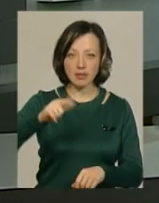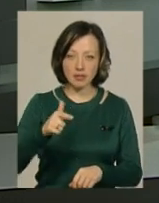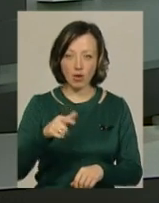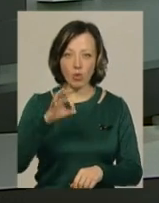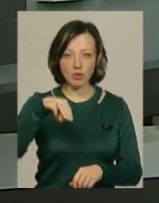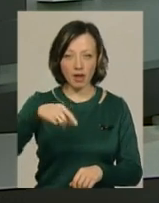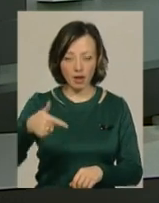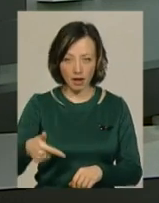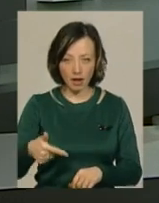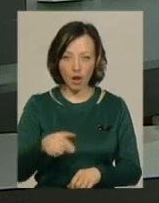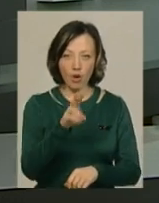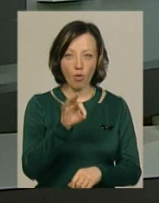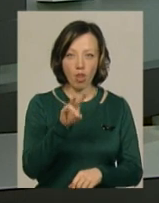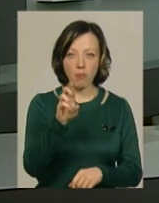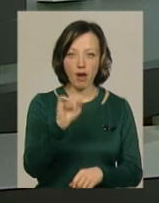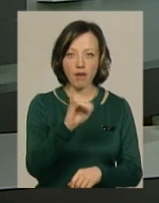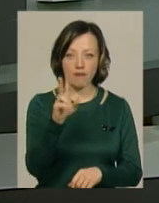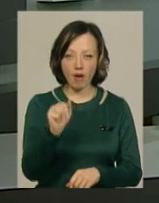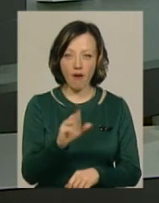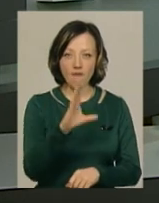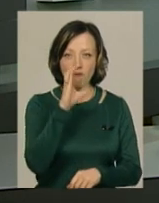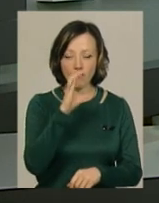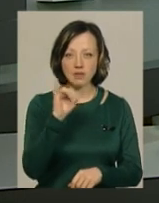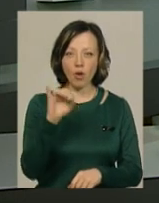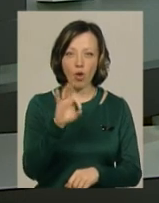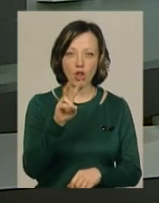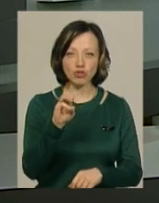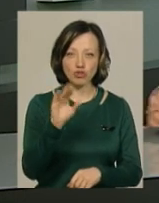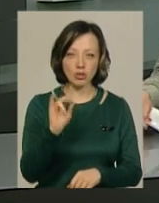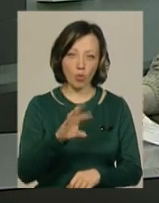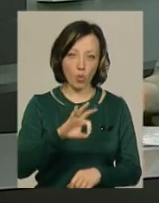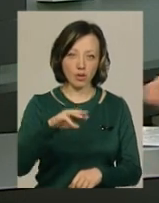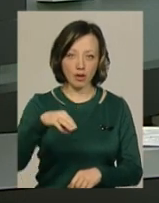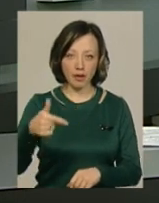територіальній громаді, Колибаївській, Вовковинецькій та Олешинській ОТГ.